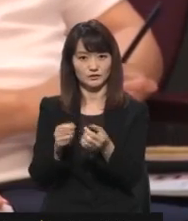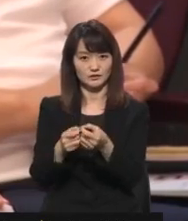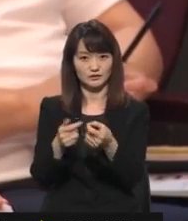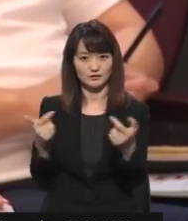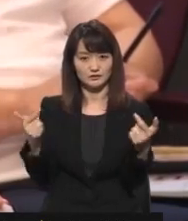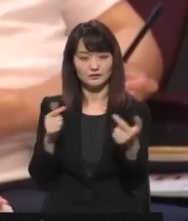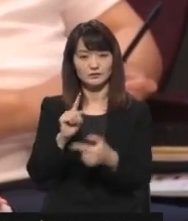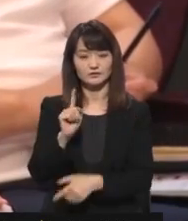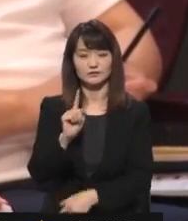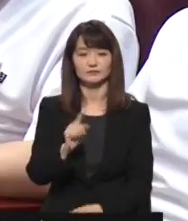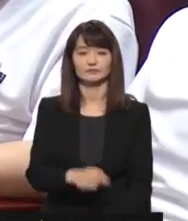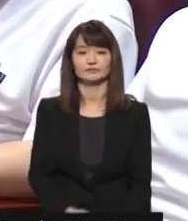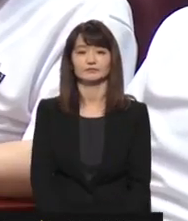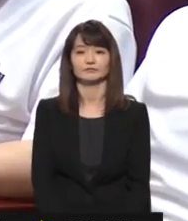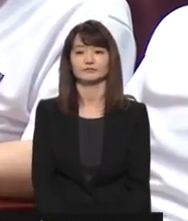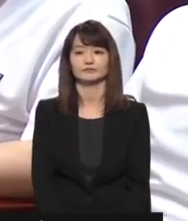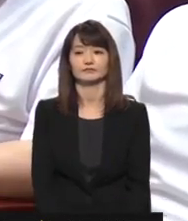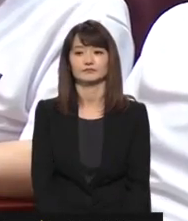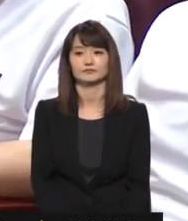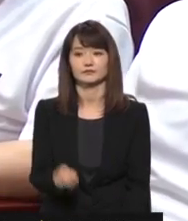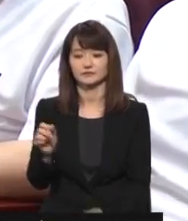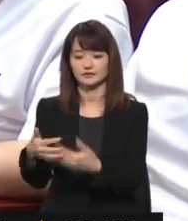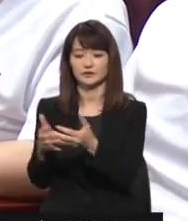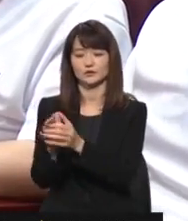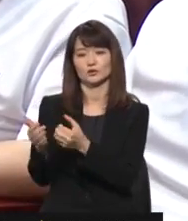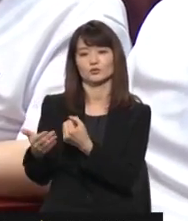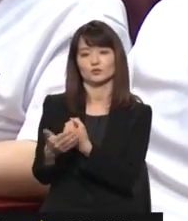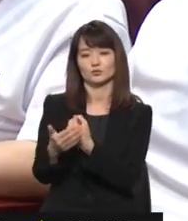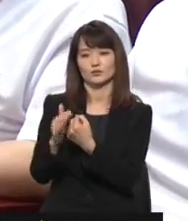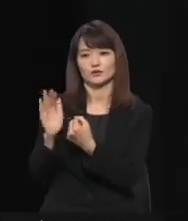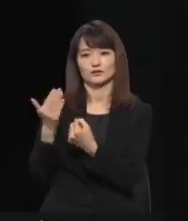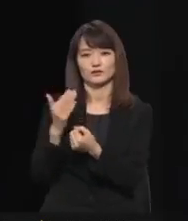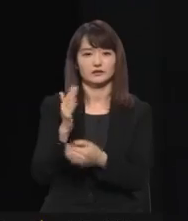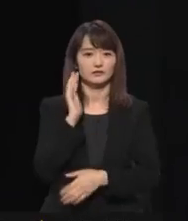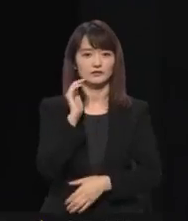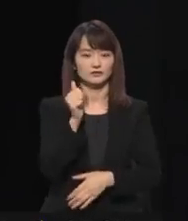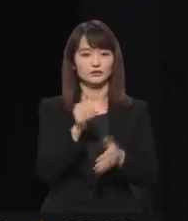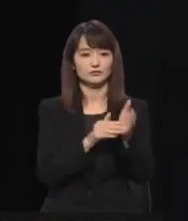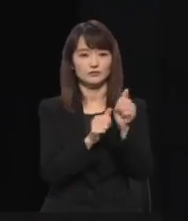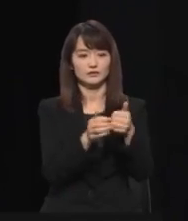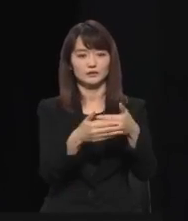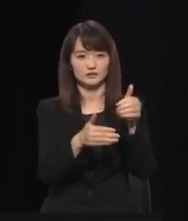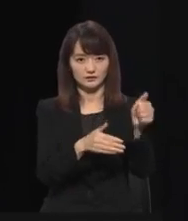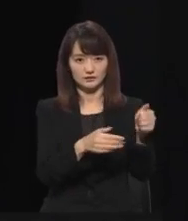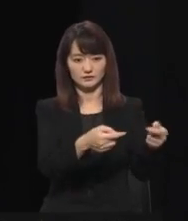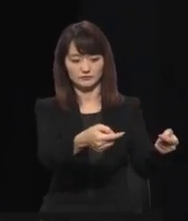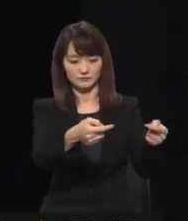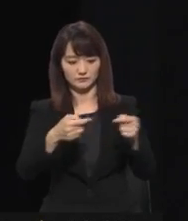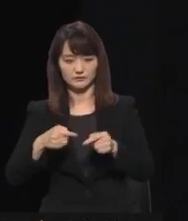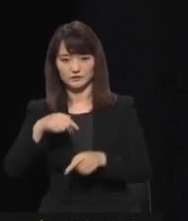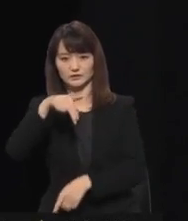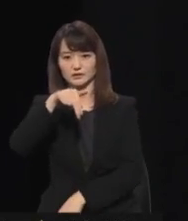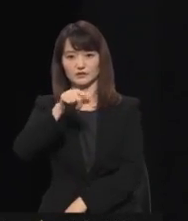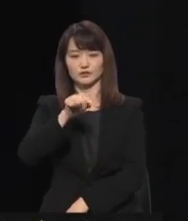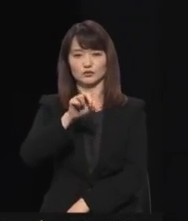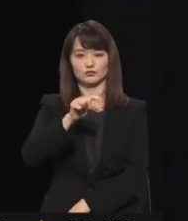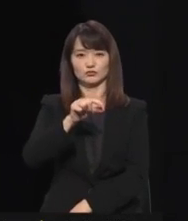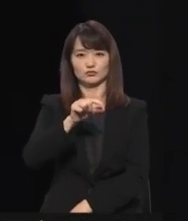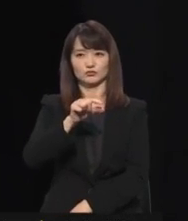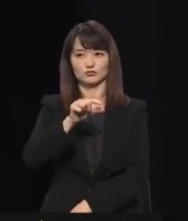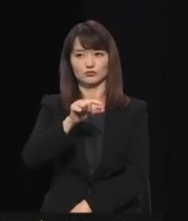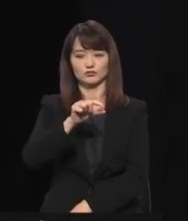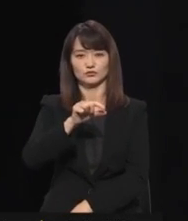부분 제 여당의 도움을 받아야 되기 때문에 대통령비서실 도 당연히 가고 정무수석은 뭐 거의 끝날 때까지 상조 할 것이고